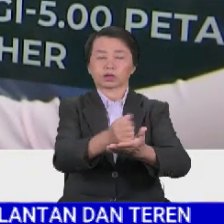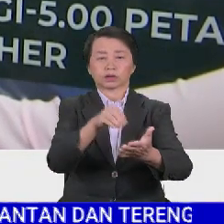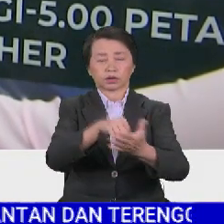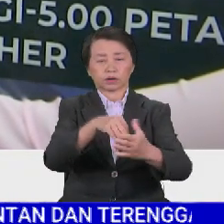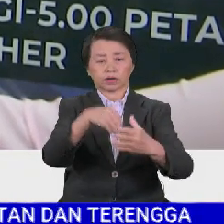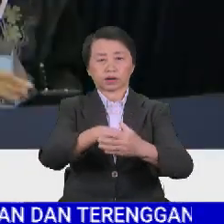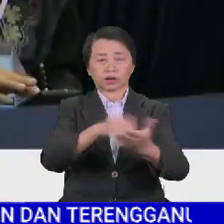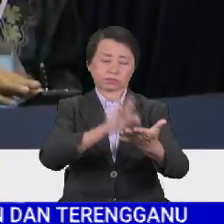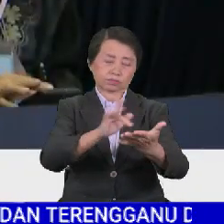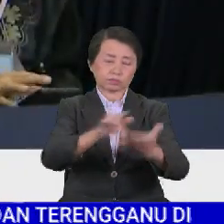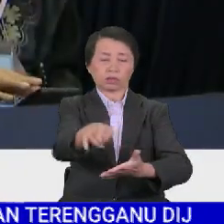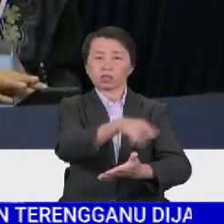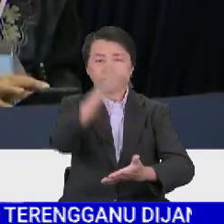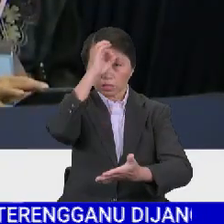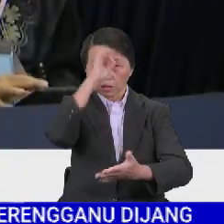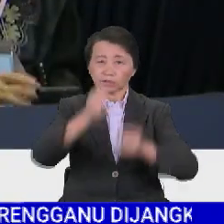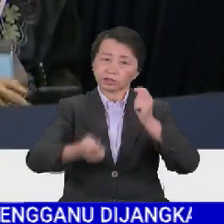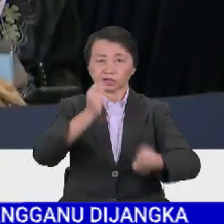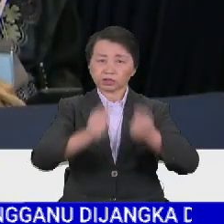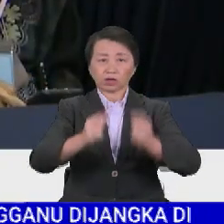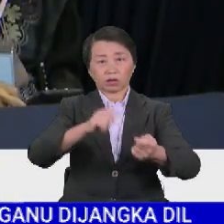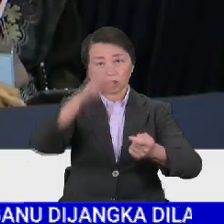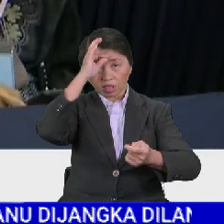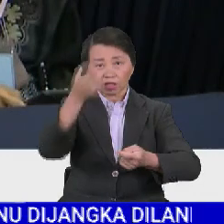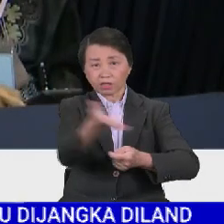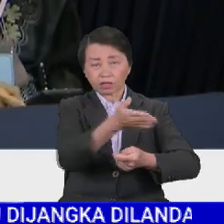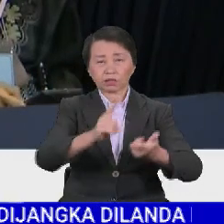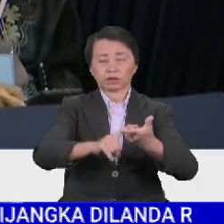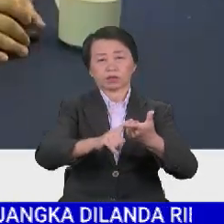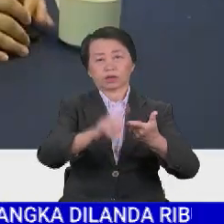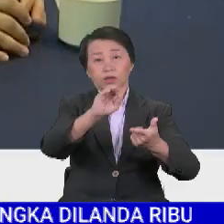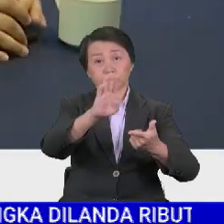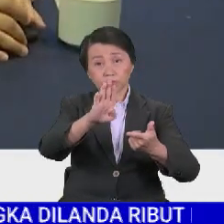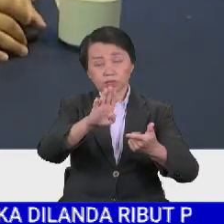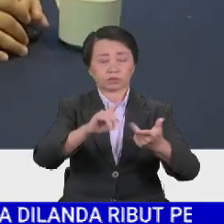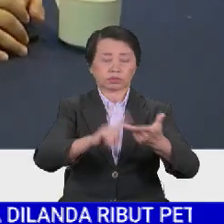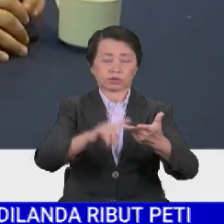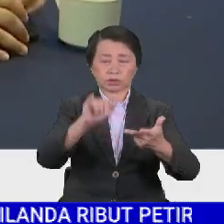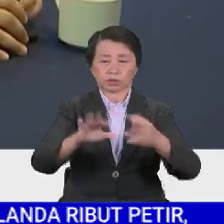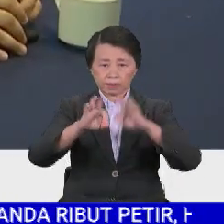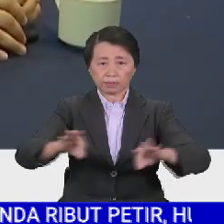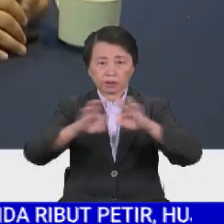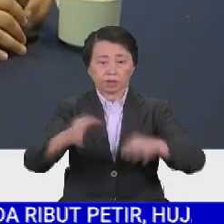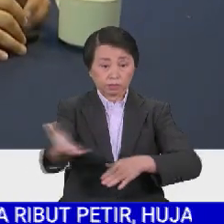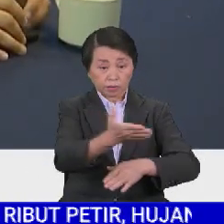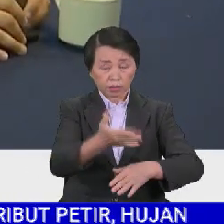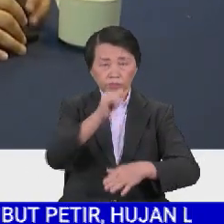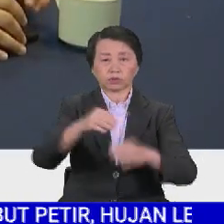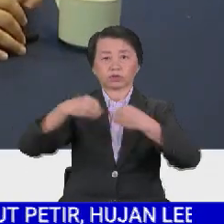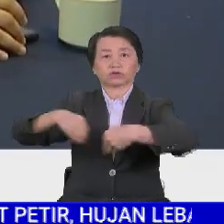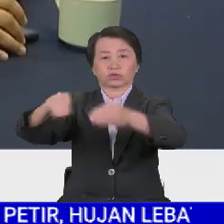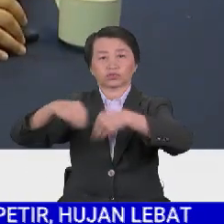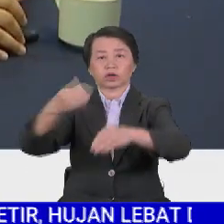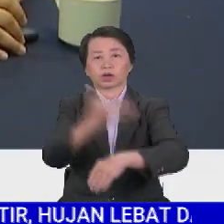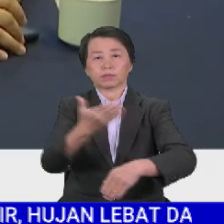aplikasi media seperti TikTok, FB Live, dan juga yang paling penting, mereka dapat memasarkan